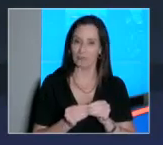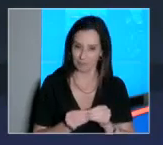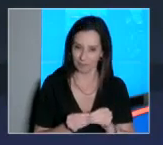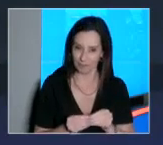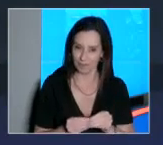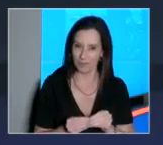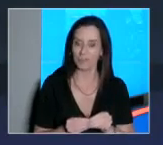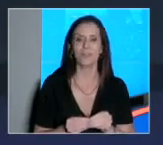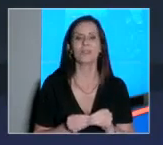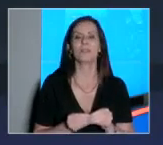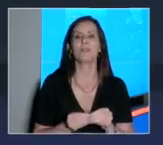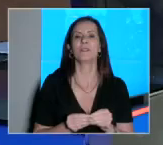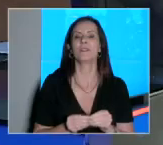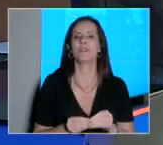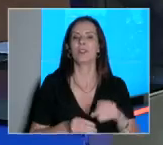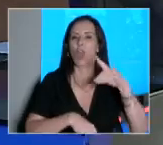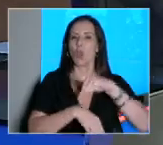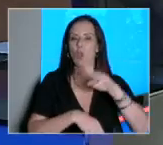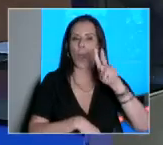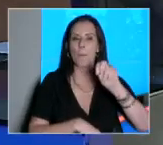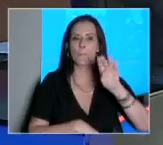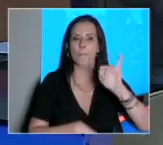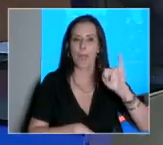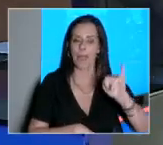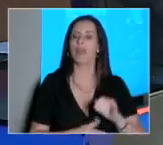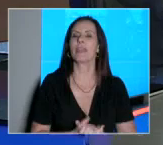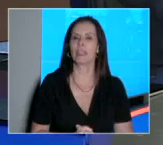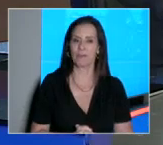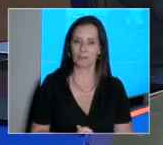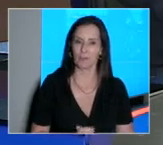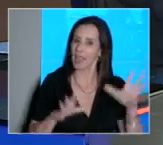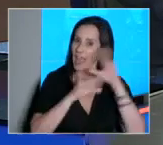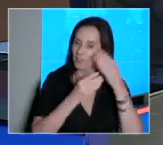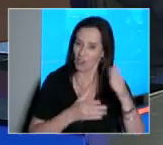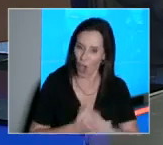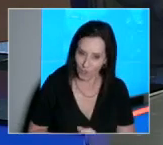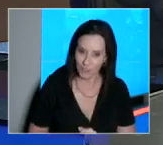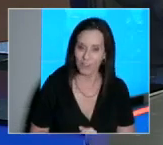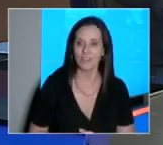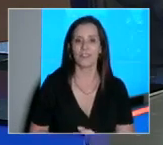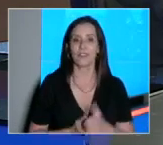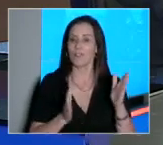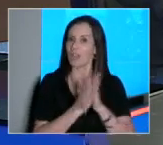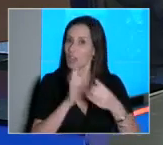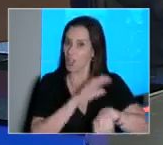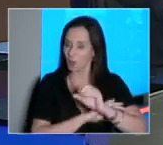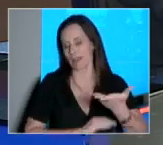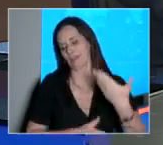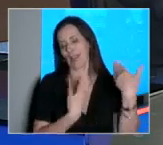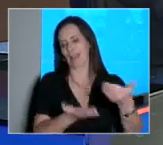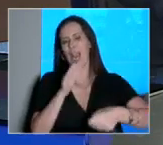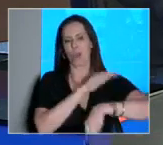ימין, בימין הקיצוני, דוקטור בני נוריאלי, אוניברסיטה העברית מיכאל עמק יזרעאל. ערב טוב. ערב טוב. ביקשת כדורגל,